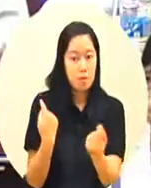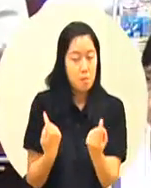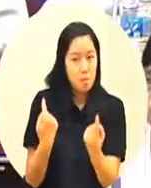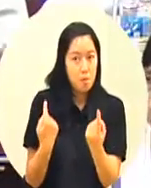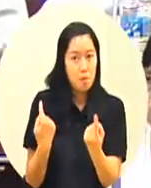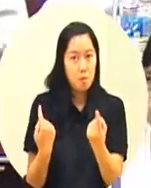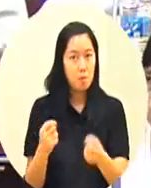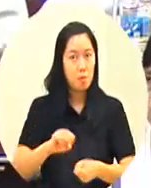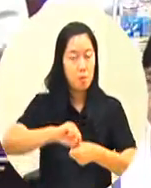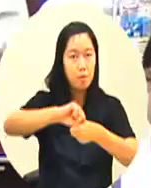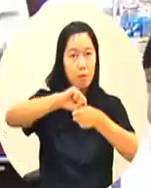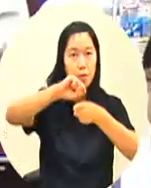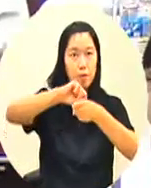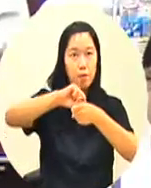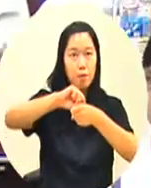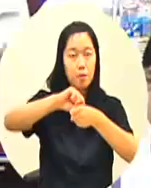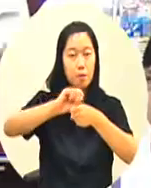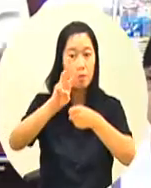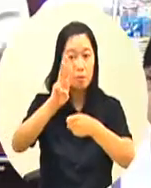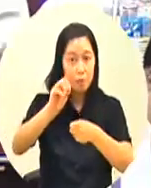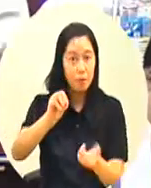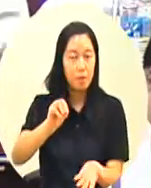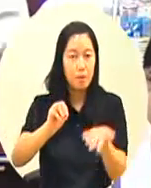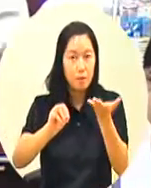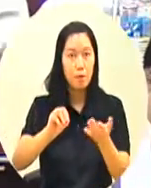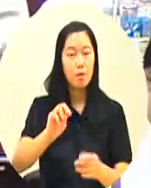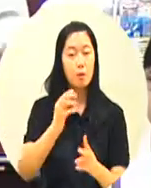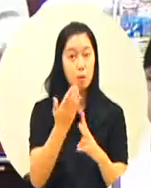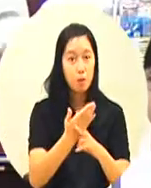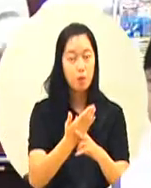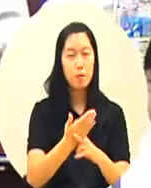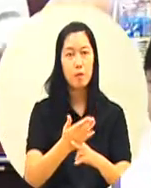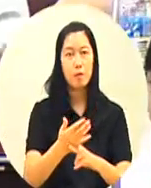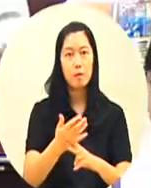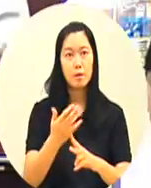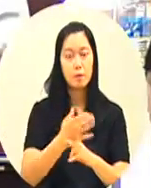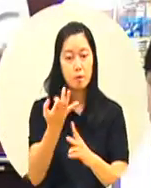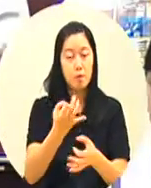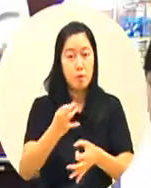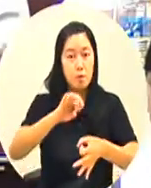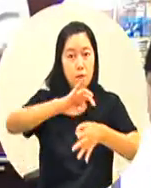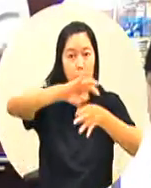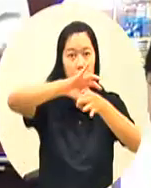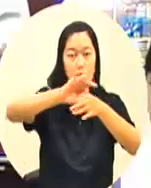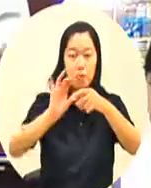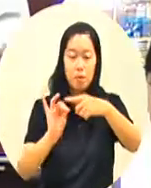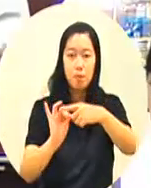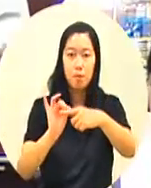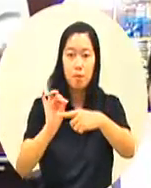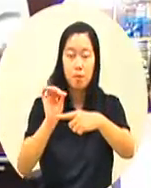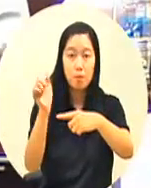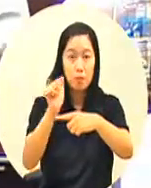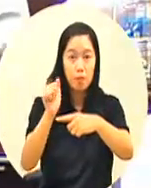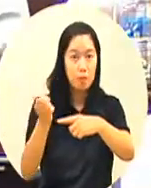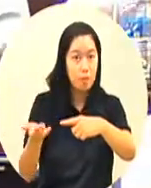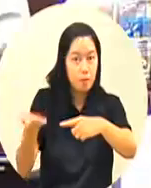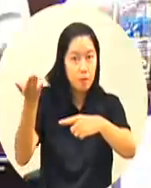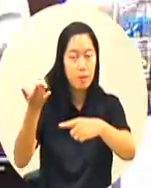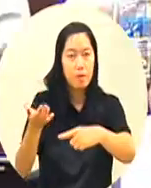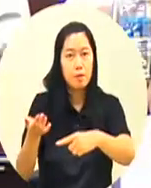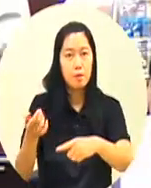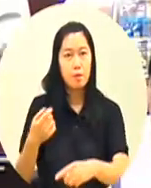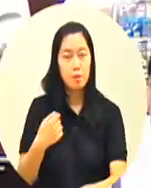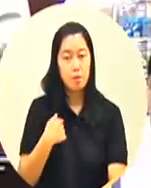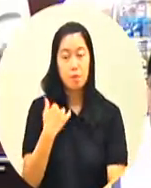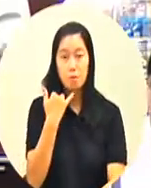多出啊30000块，或者涨幅是50%，这个部分我